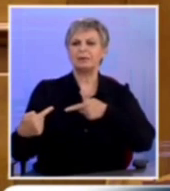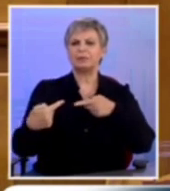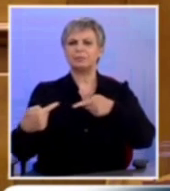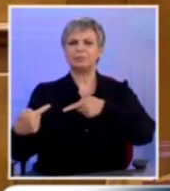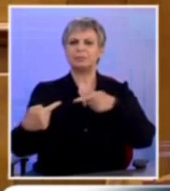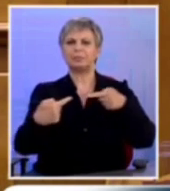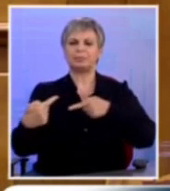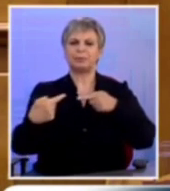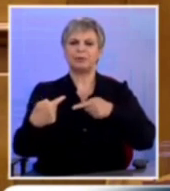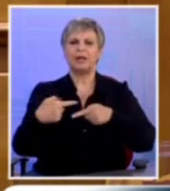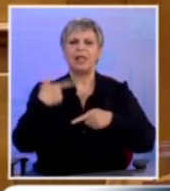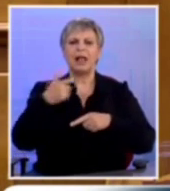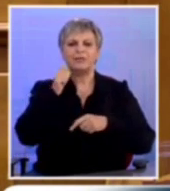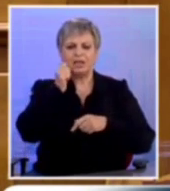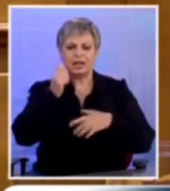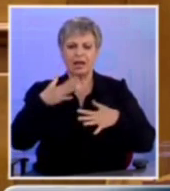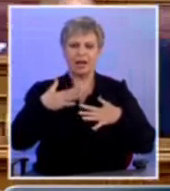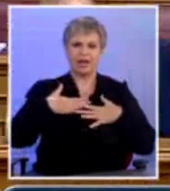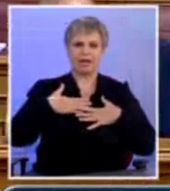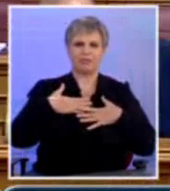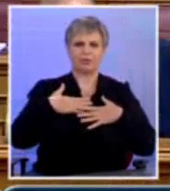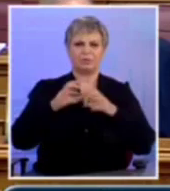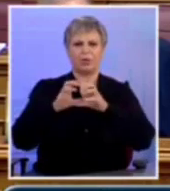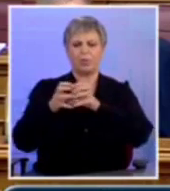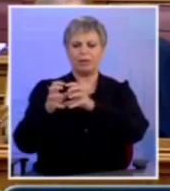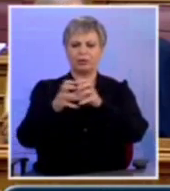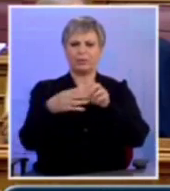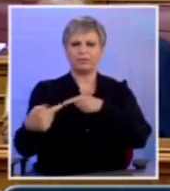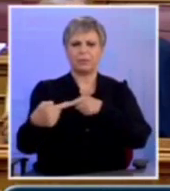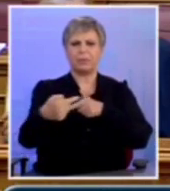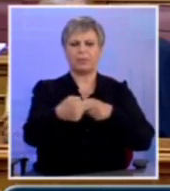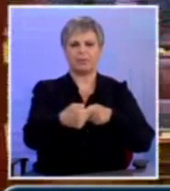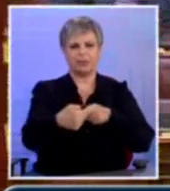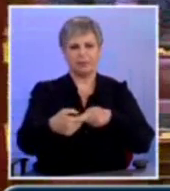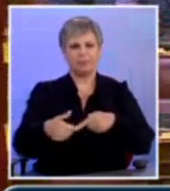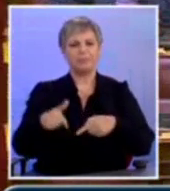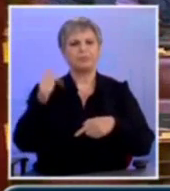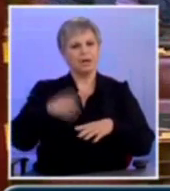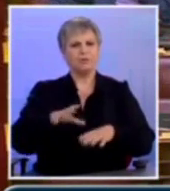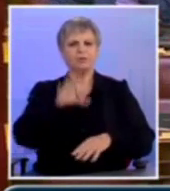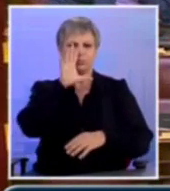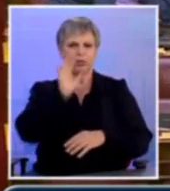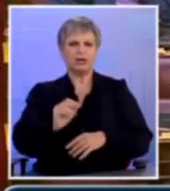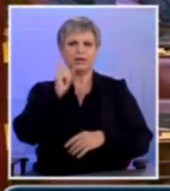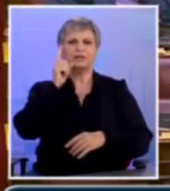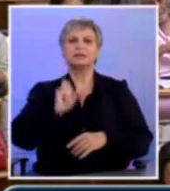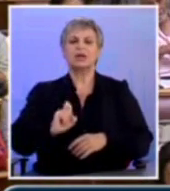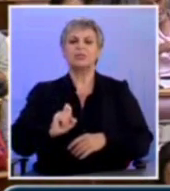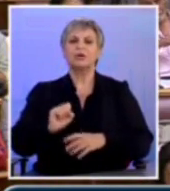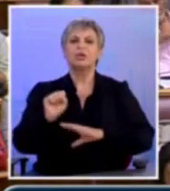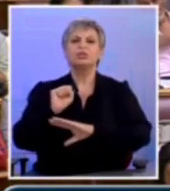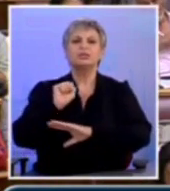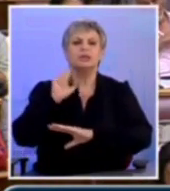Κυρίες και κύριοι συνάδελφοι, δεν έχουμε καμία αμφιβολία ότι βρεθήκαμε στο στόχαστρο του διεθνούς και